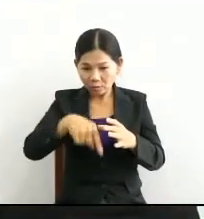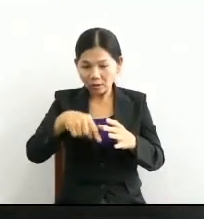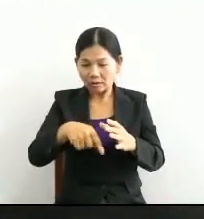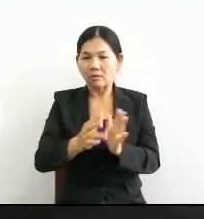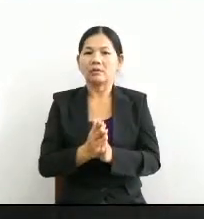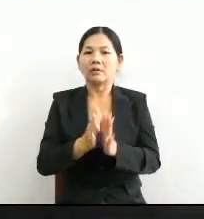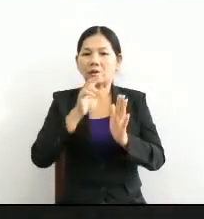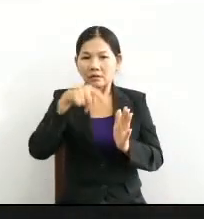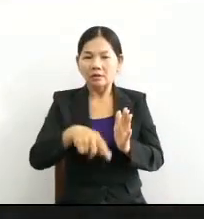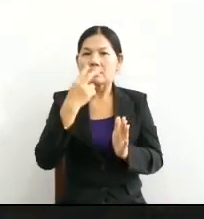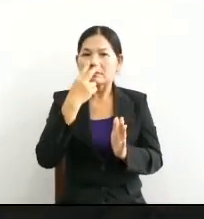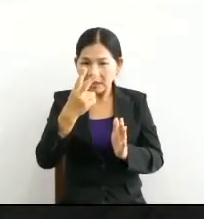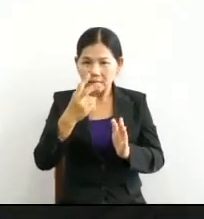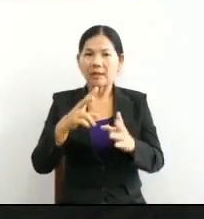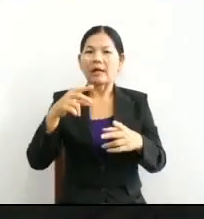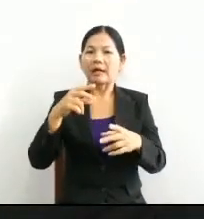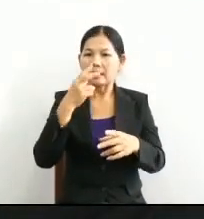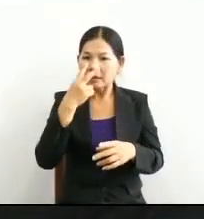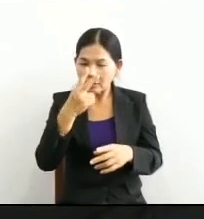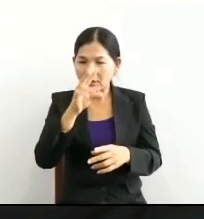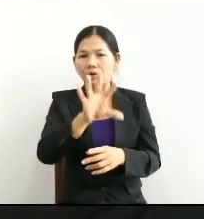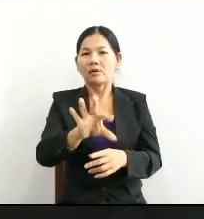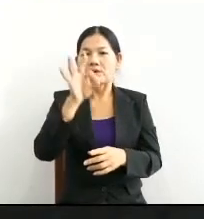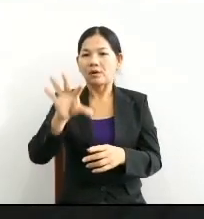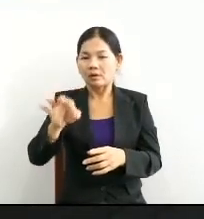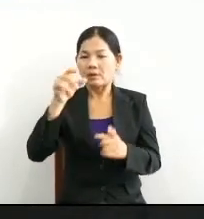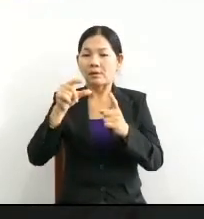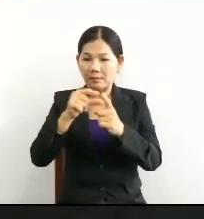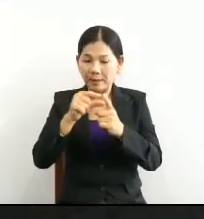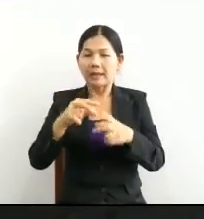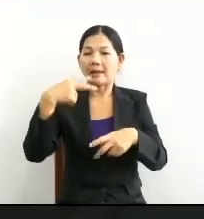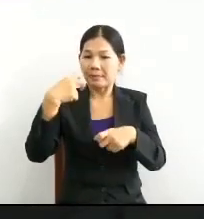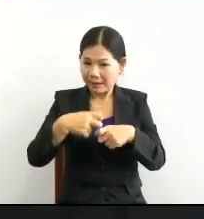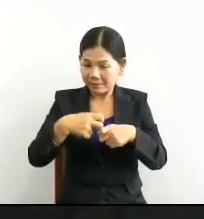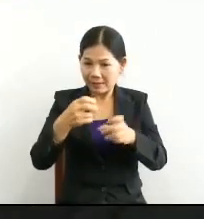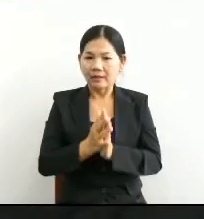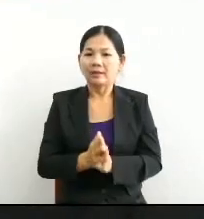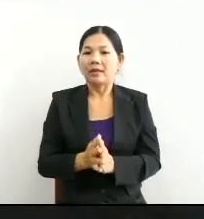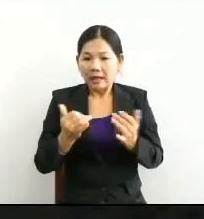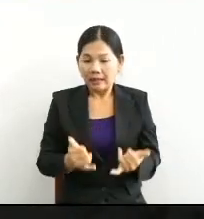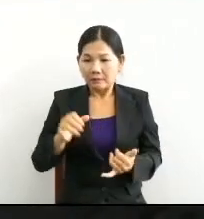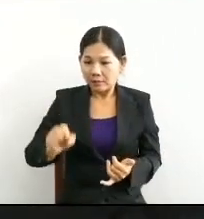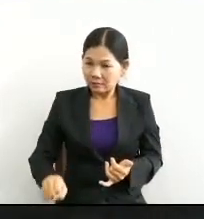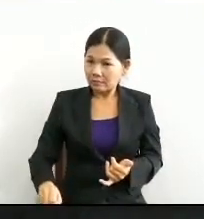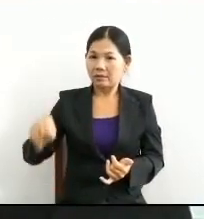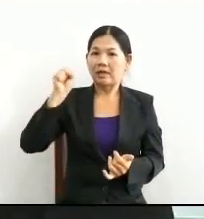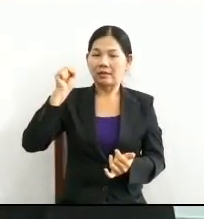như rốc hai con lực đại chân nguồn là. Đại chân nguồn phớt. Thế cậu để xóa đây nè khu này nóm con môn nừng. Né.